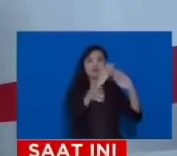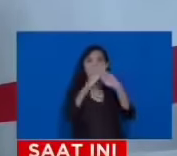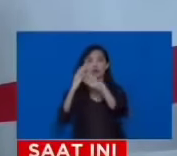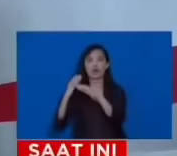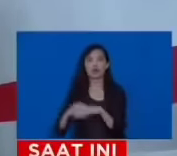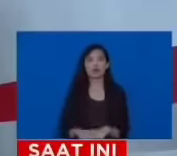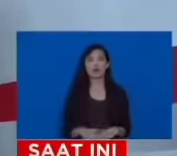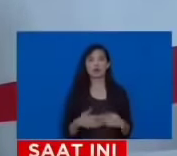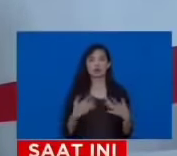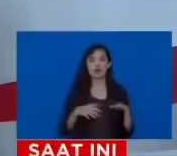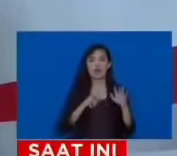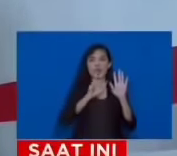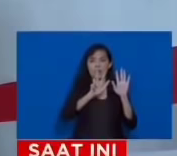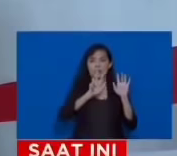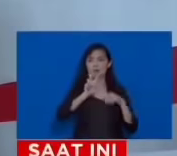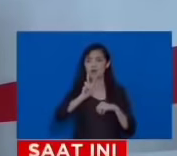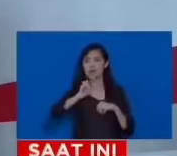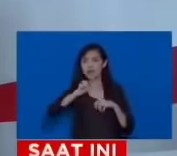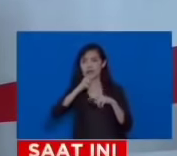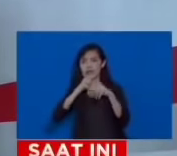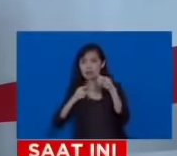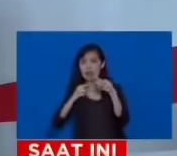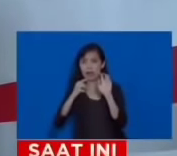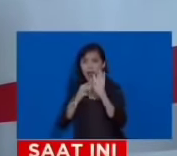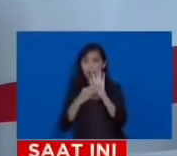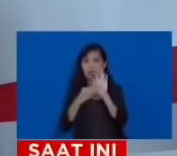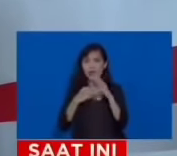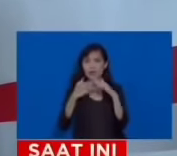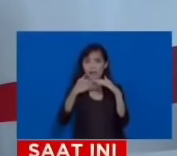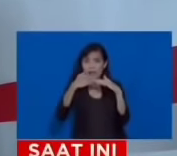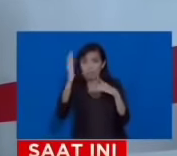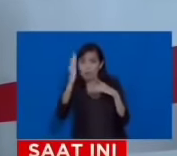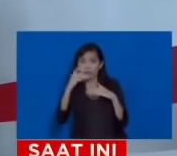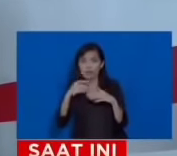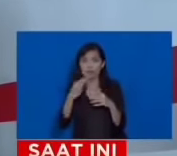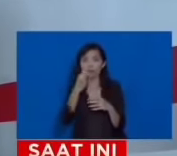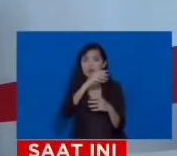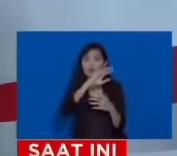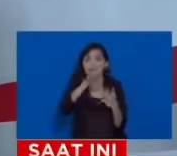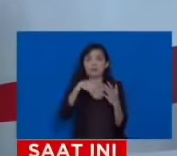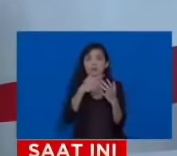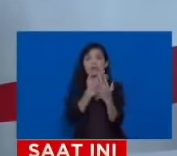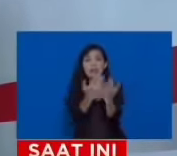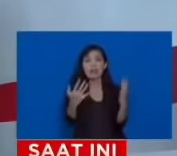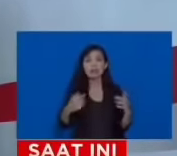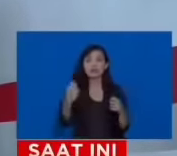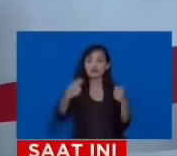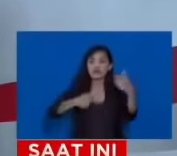miliar dana yang diterima dari donasi semua warga negara.